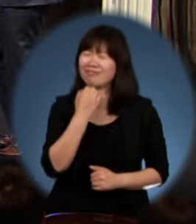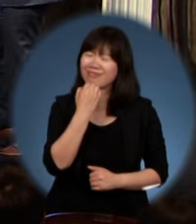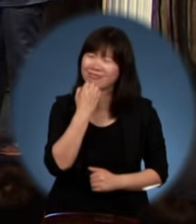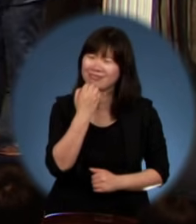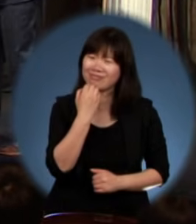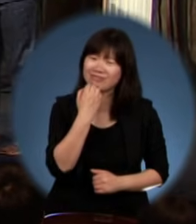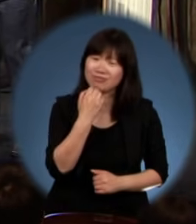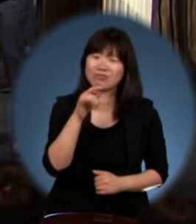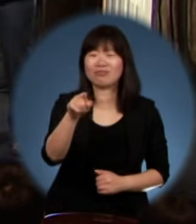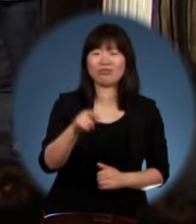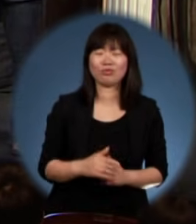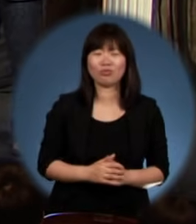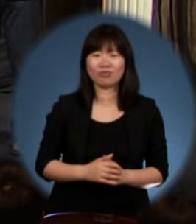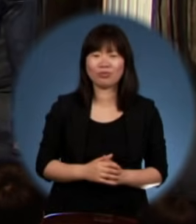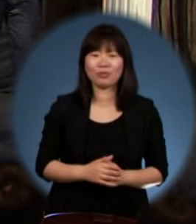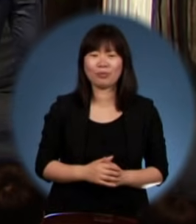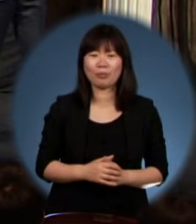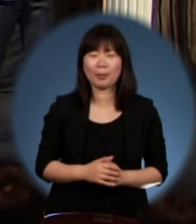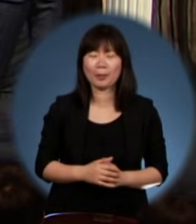예 2